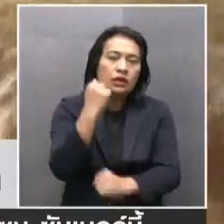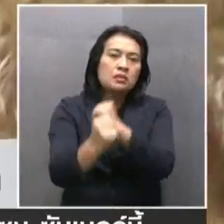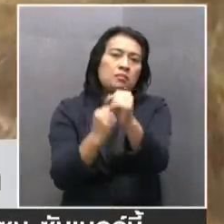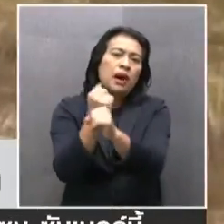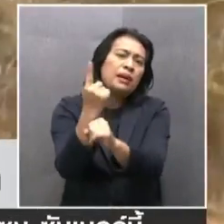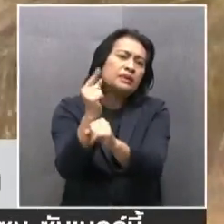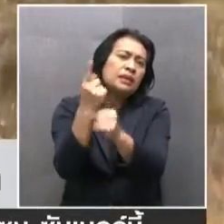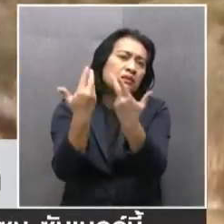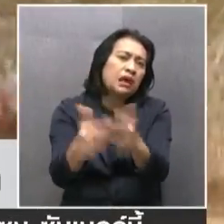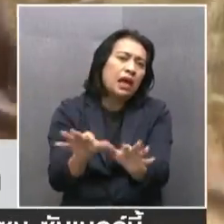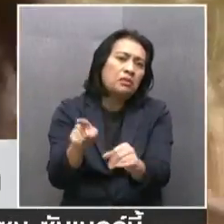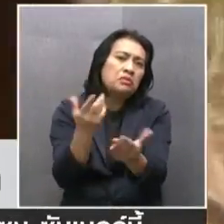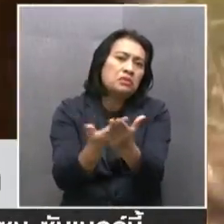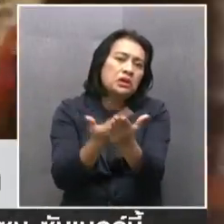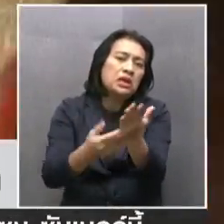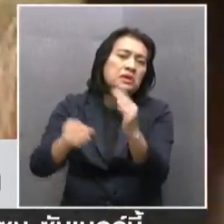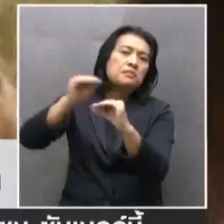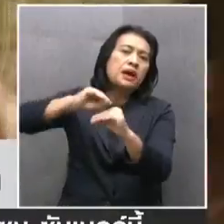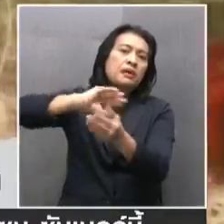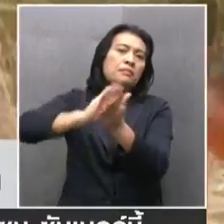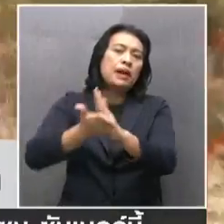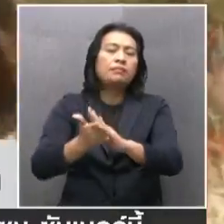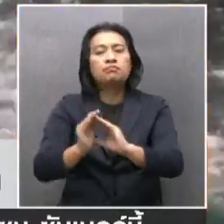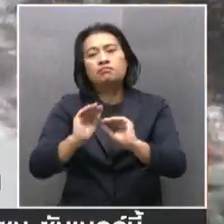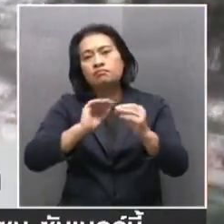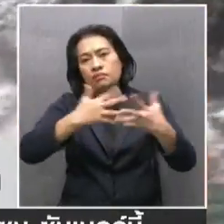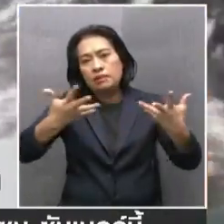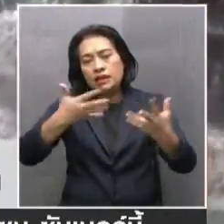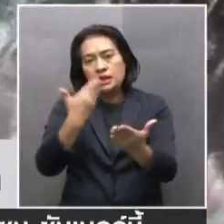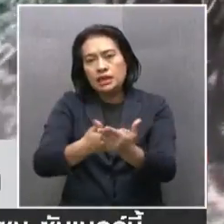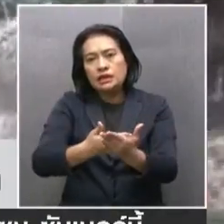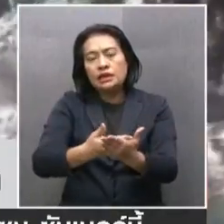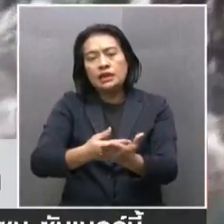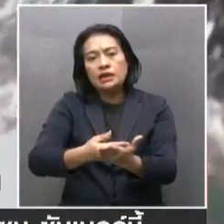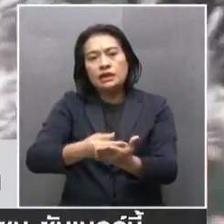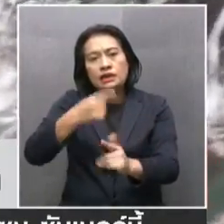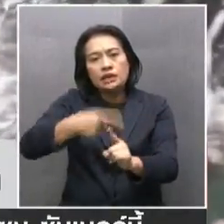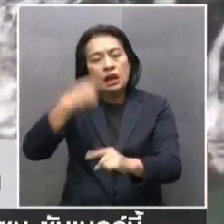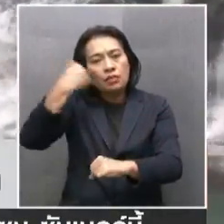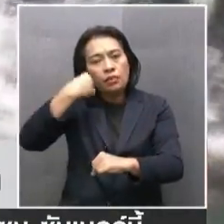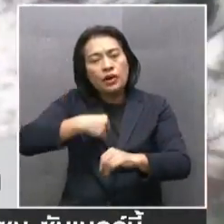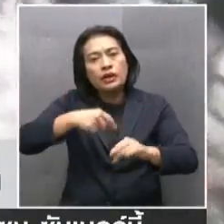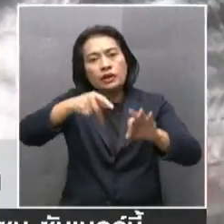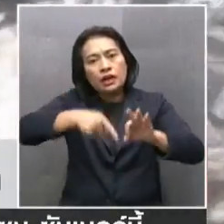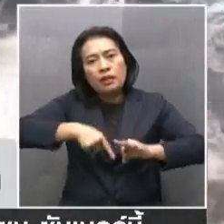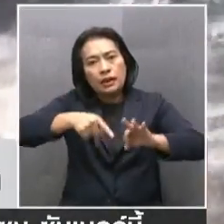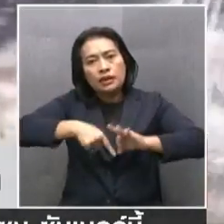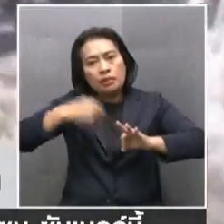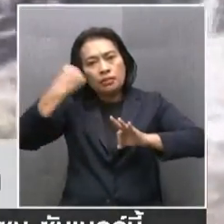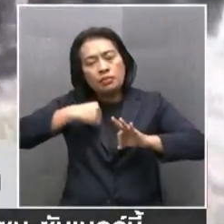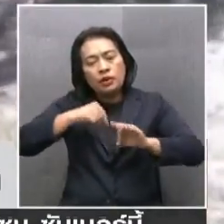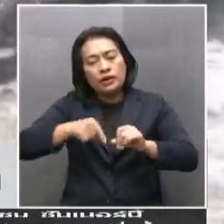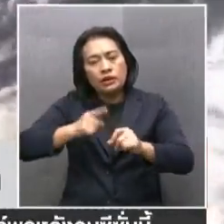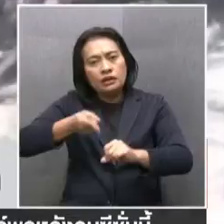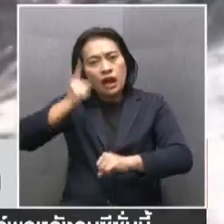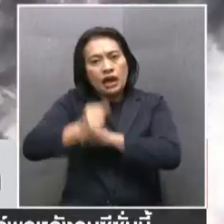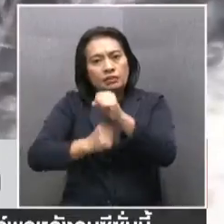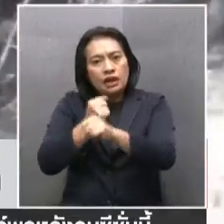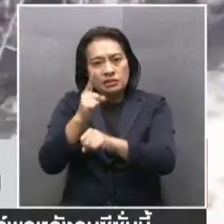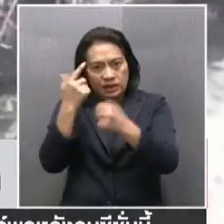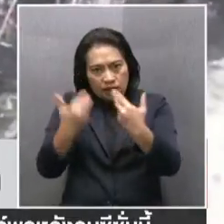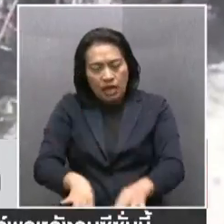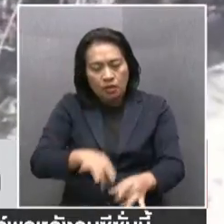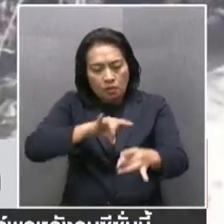ะครับก็ไม่ได้มีการปรับขึ้นเลยนะครับก็ยังคงได้รับเงิน 9,000 บาทเนี่ยมาแล้ว11ปีนะครับก็ถือว่าไม่สอดคล้องกับสภาพเ